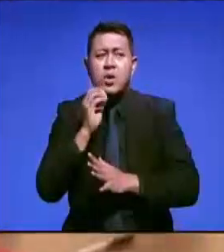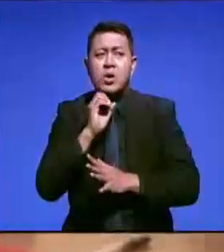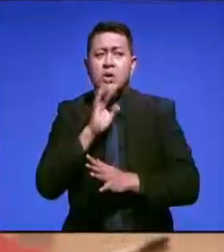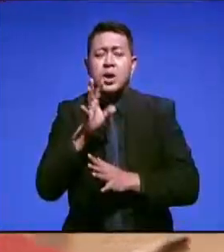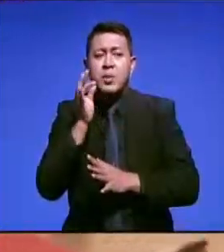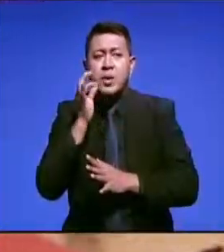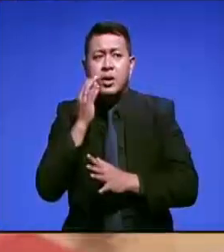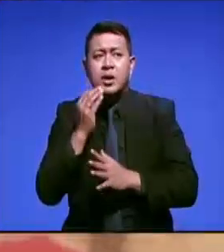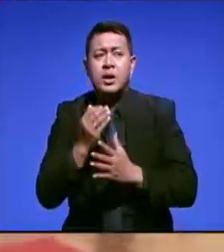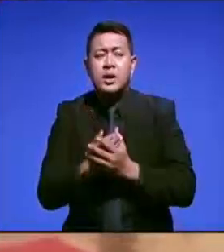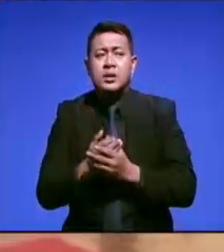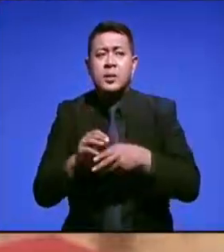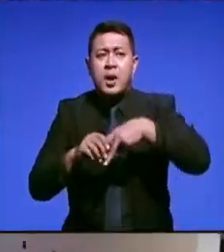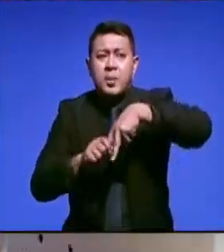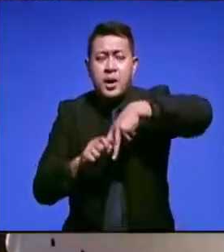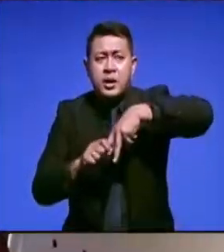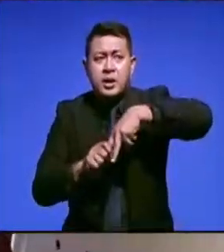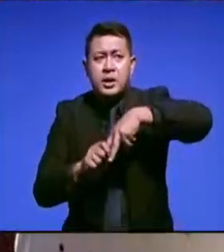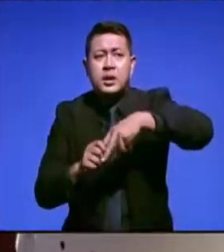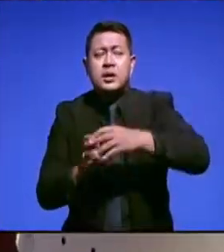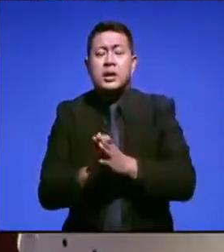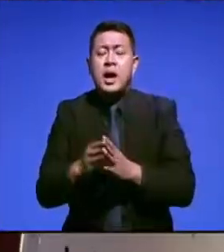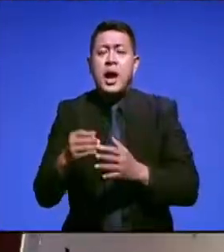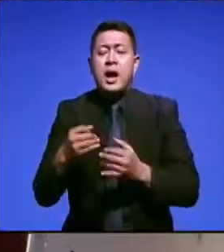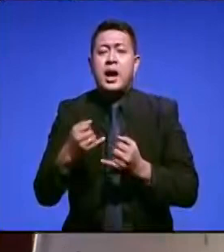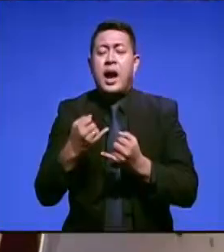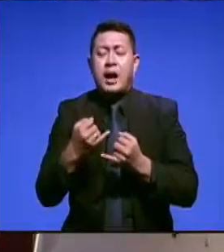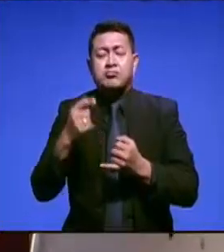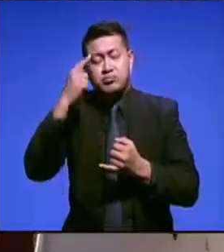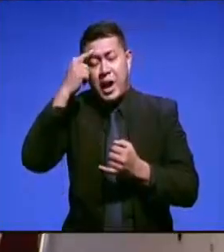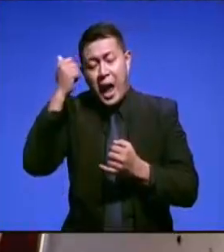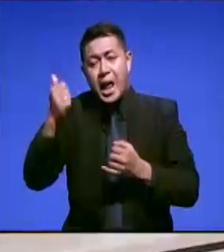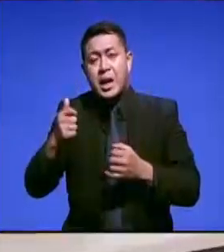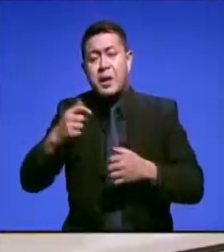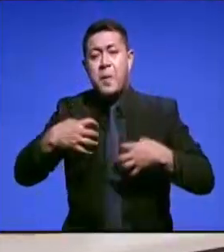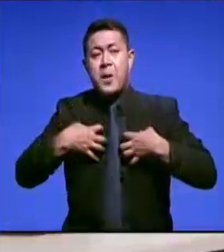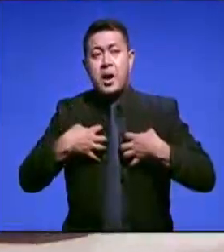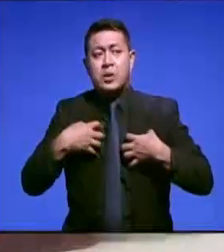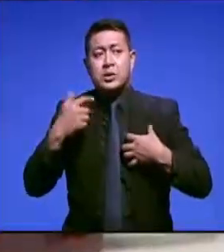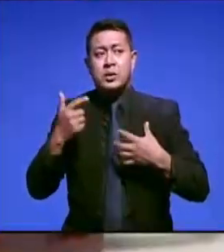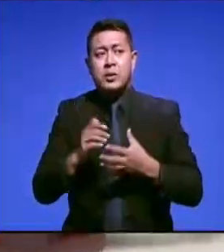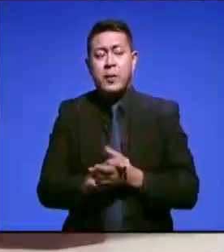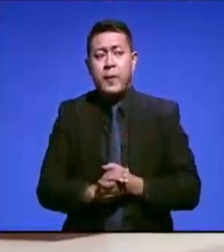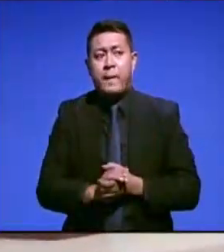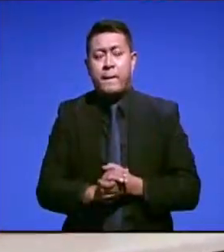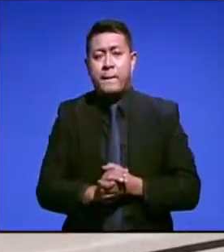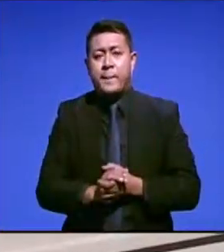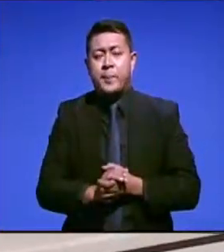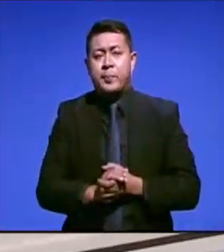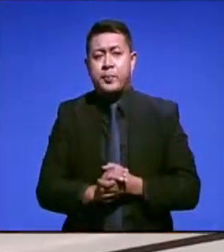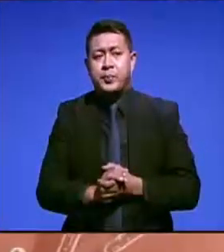parau sambil memegangi kaki seorang dokter ahli paru senior dari RSUD Dr. Sutomo bernama